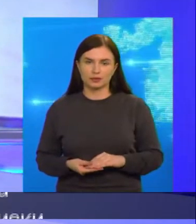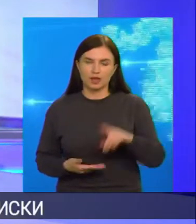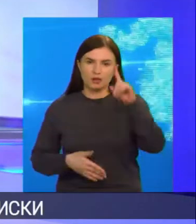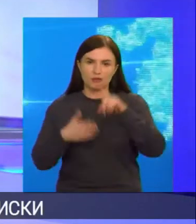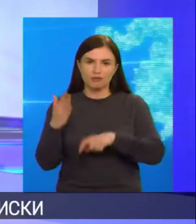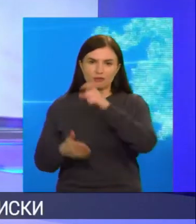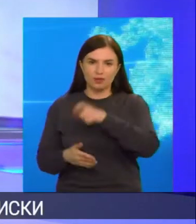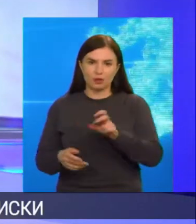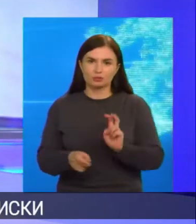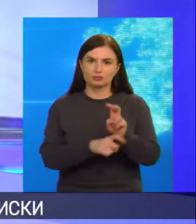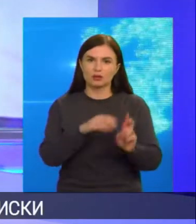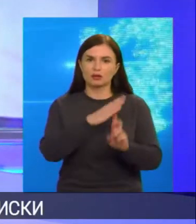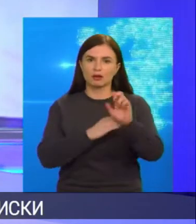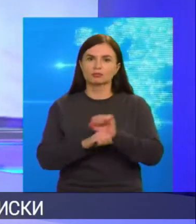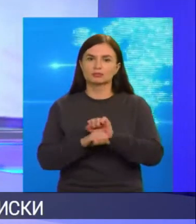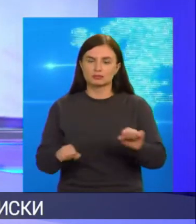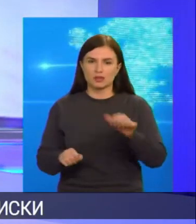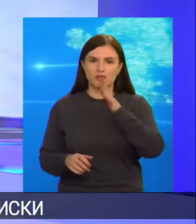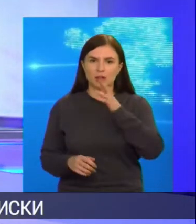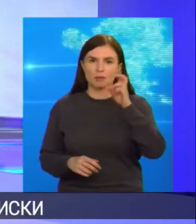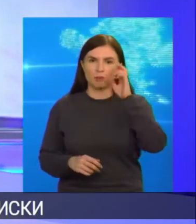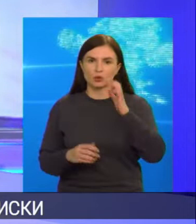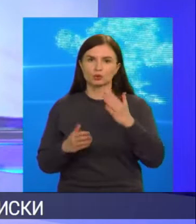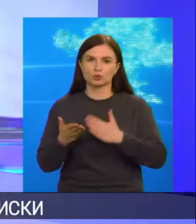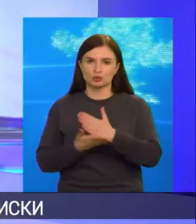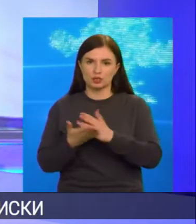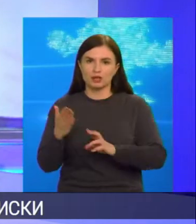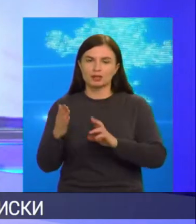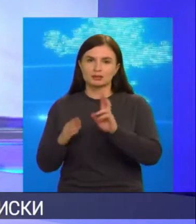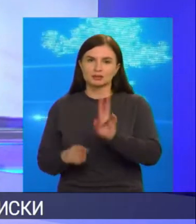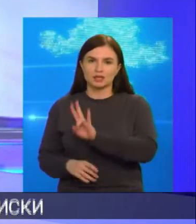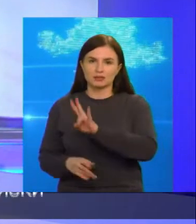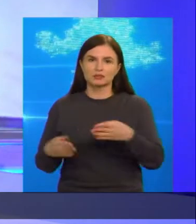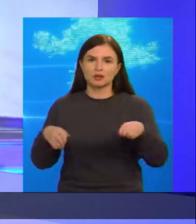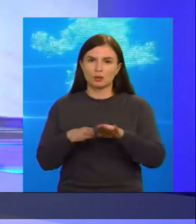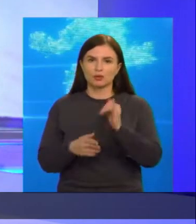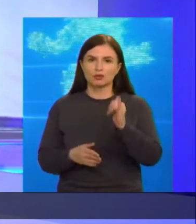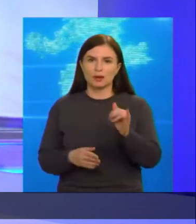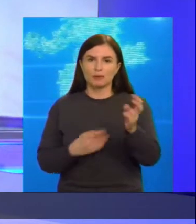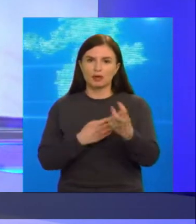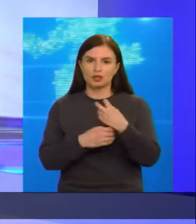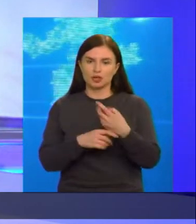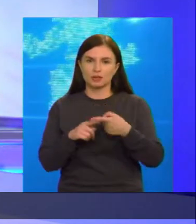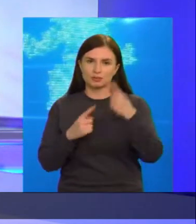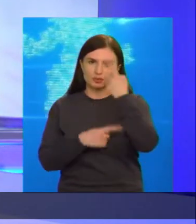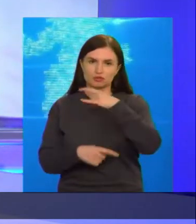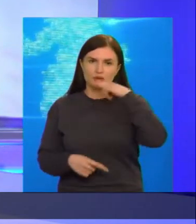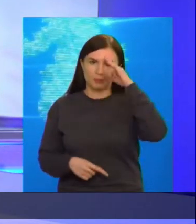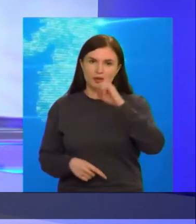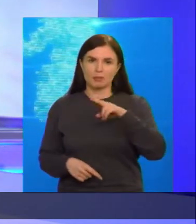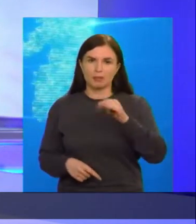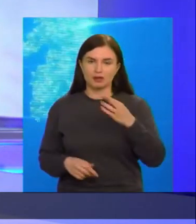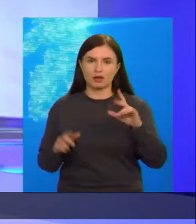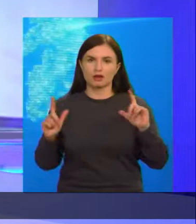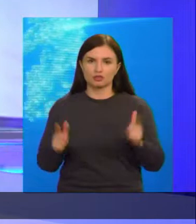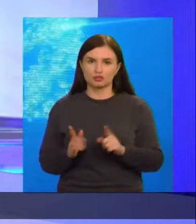Верующих не пустят в храмы во время богослужений. Церкви частично закроют для прихожан. Об этом заявила Челябинская епархия. Ограничения начнут действовать